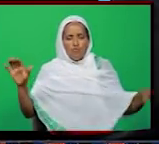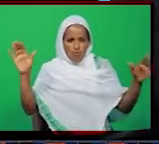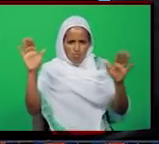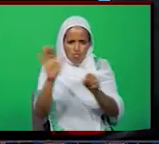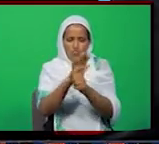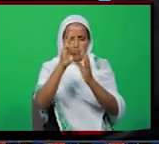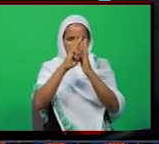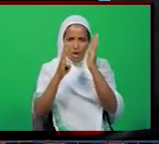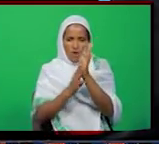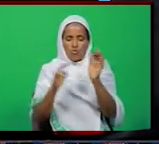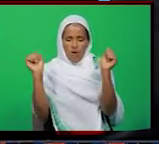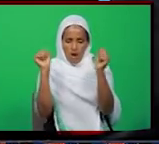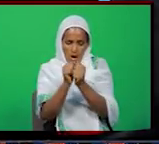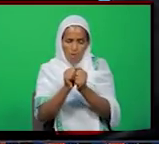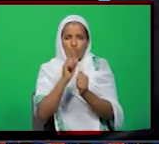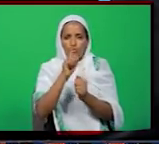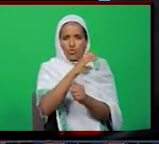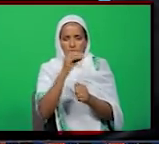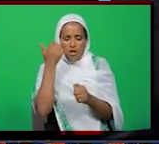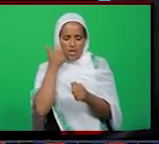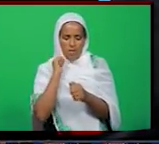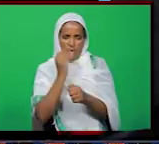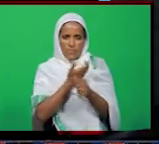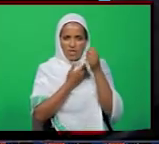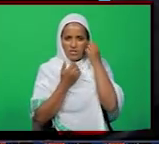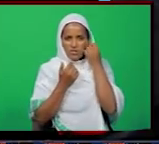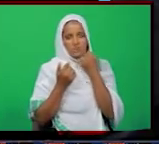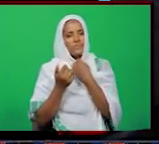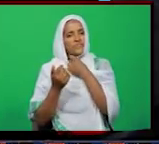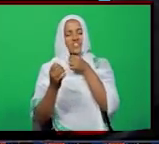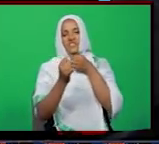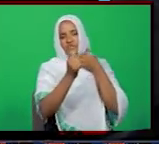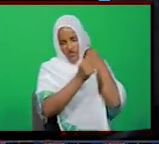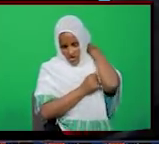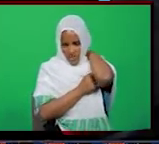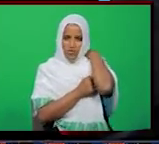ከነሙሉ ስርዓቱ ነውና የመቤታችን ፍቅር